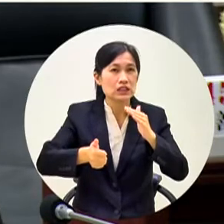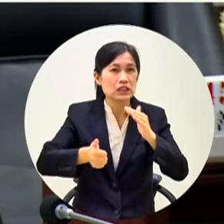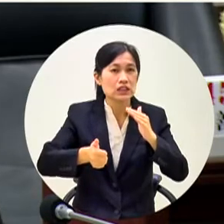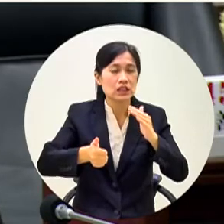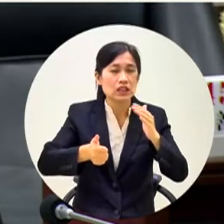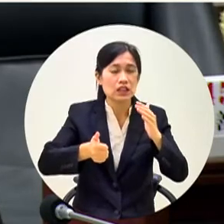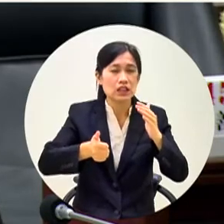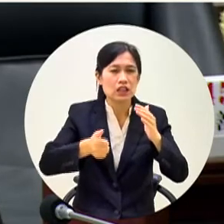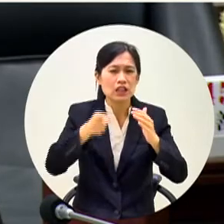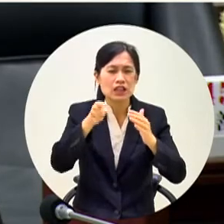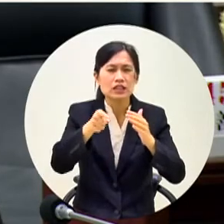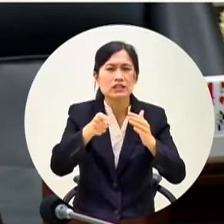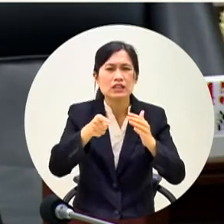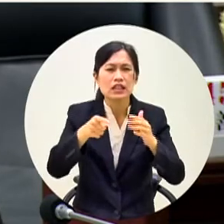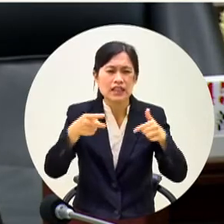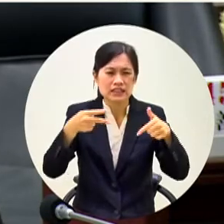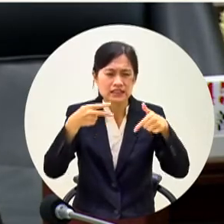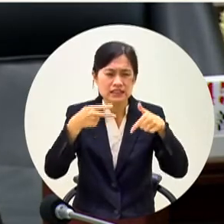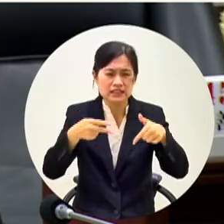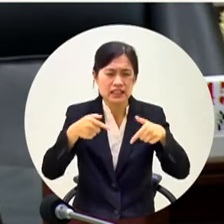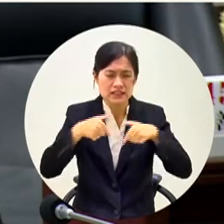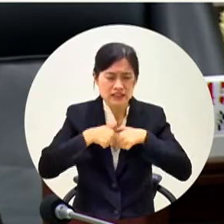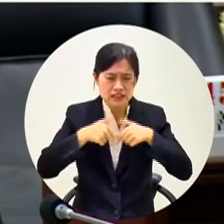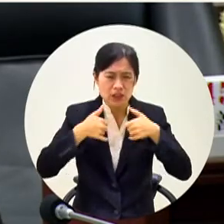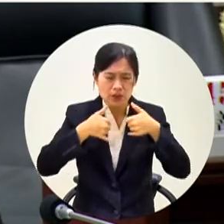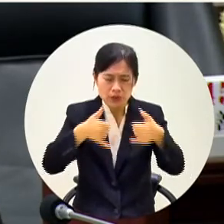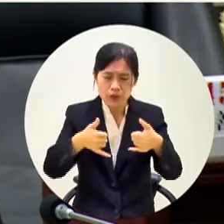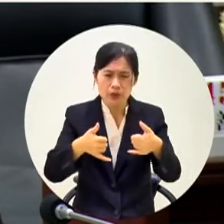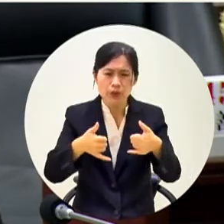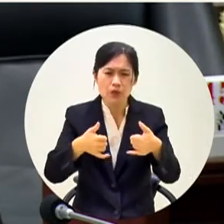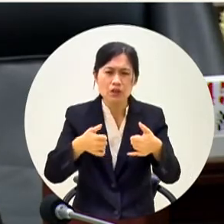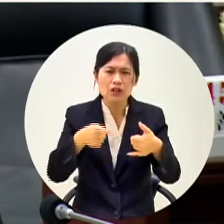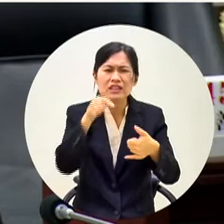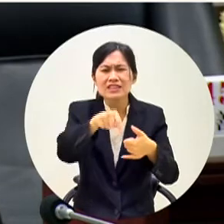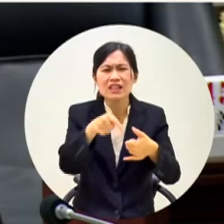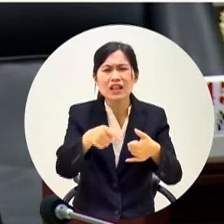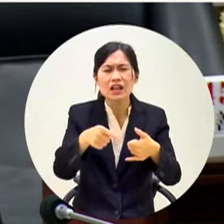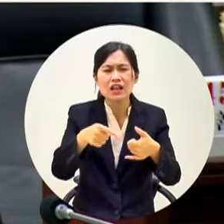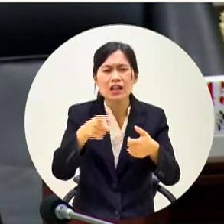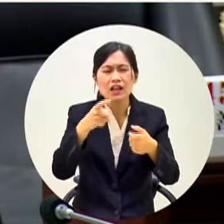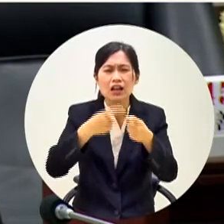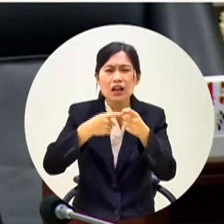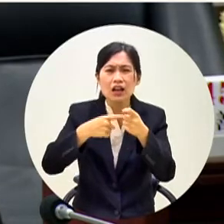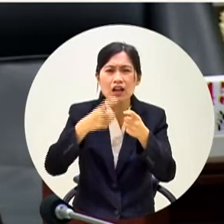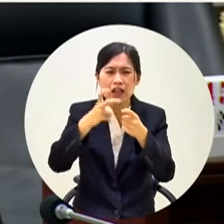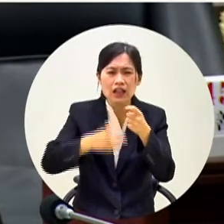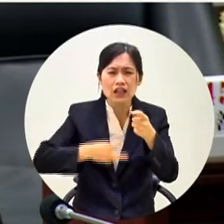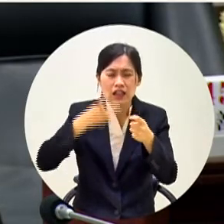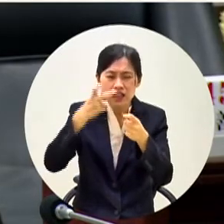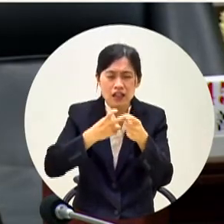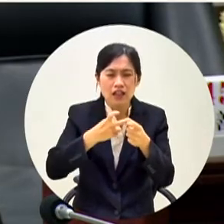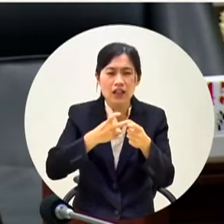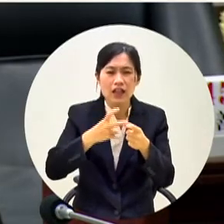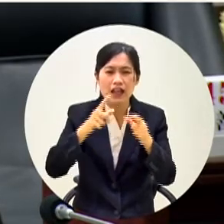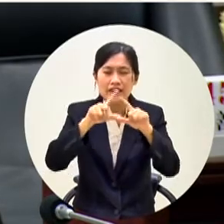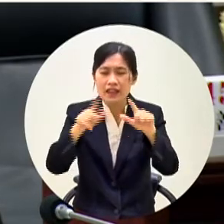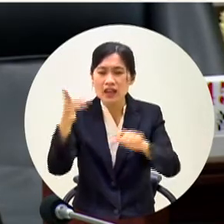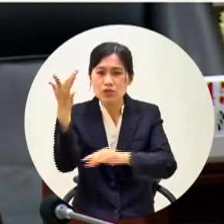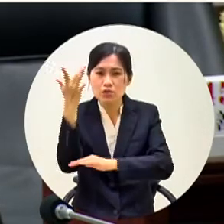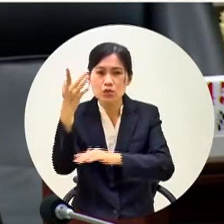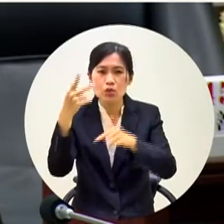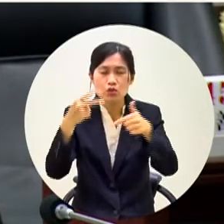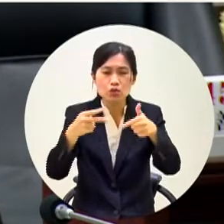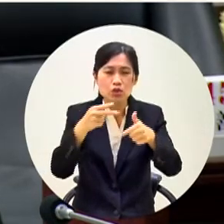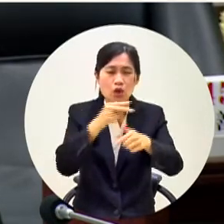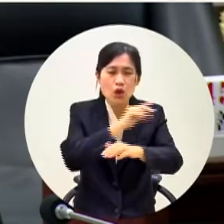条人心路已经二十几年，包括大邱、林武，甚至三民